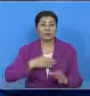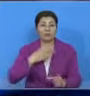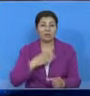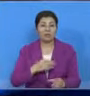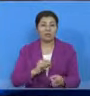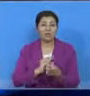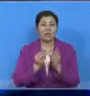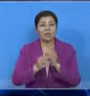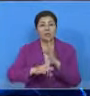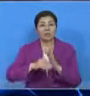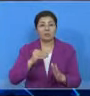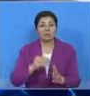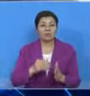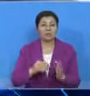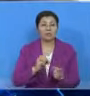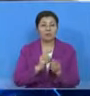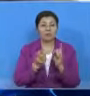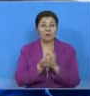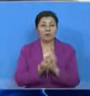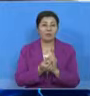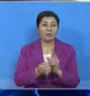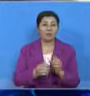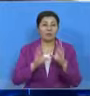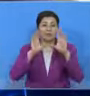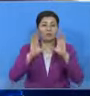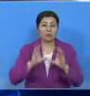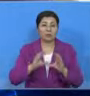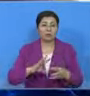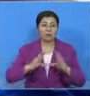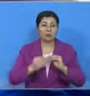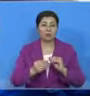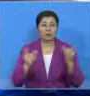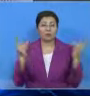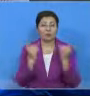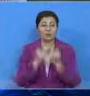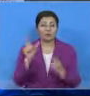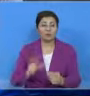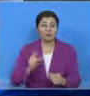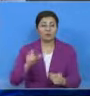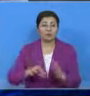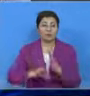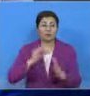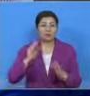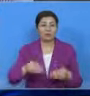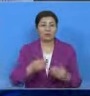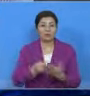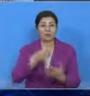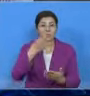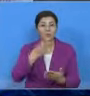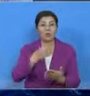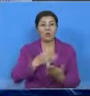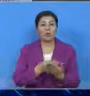республиканского референдума по поправкам в Конституцию. По итогам десятков встреч с населением депутаты дали высокую оценку